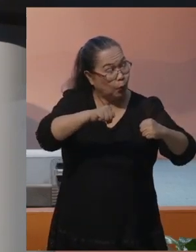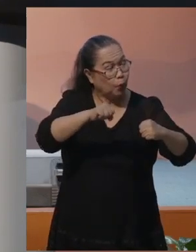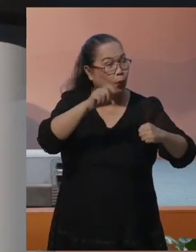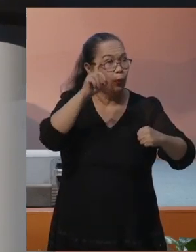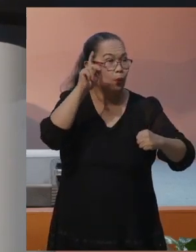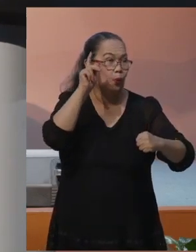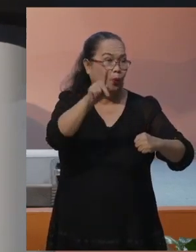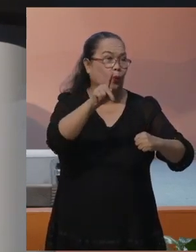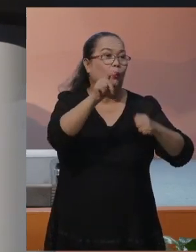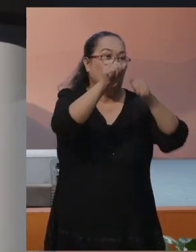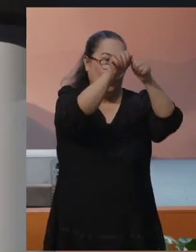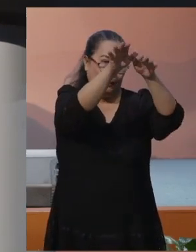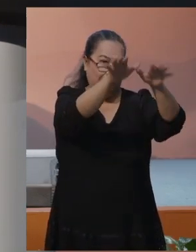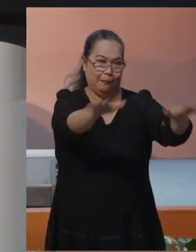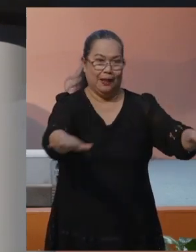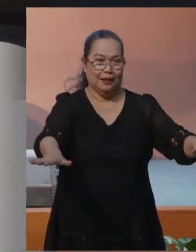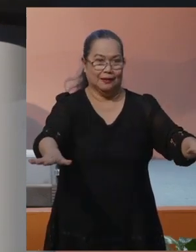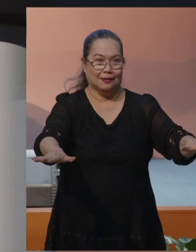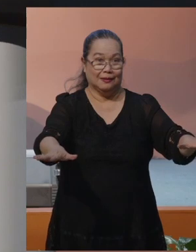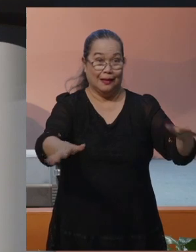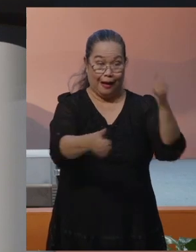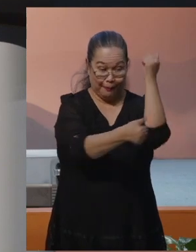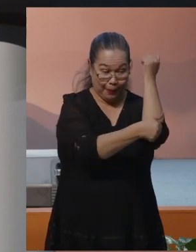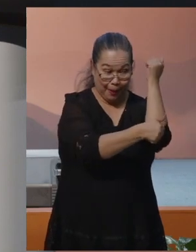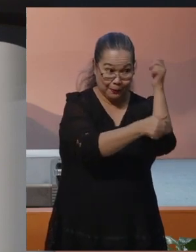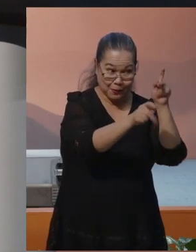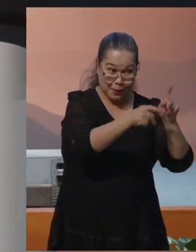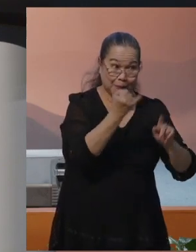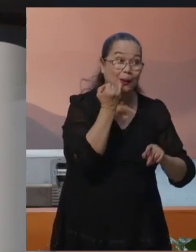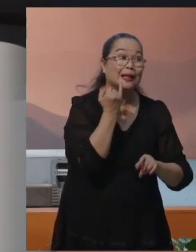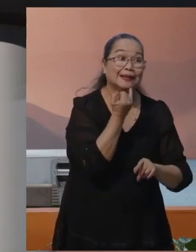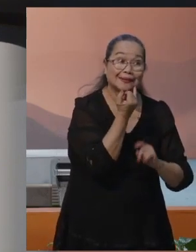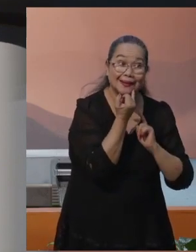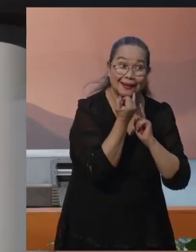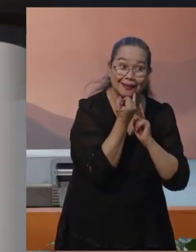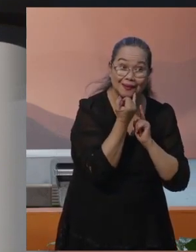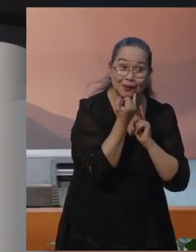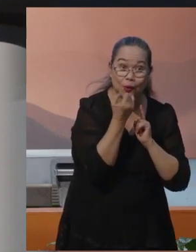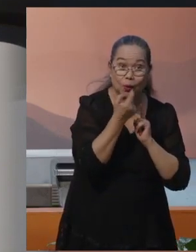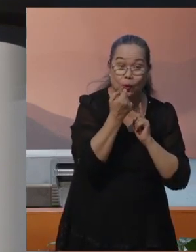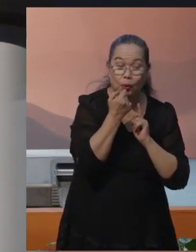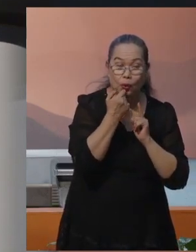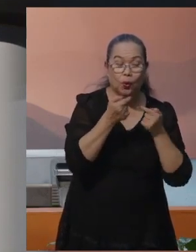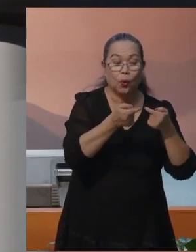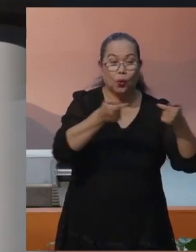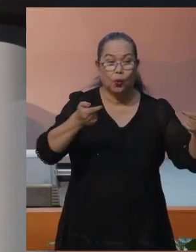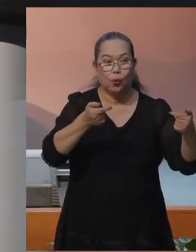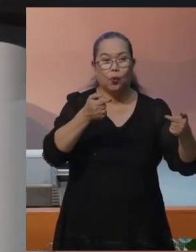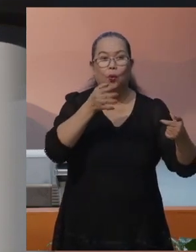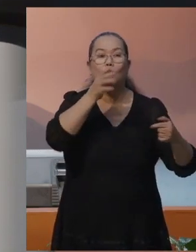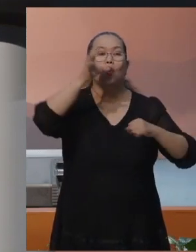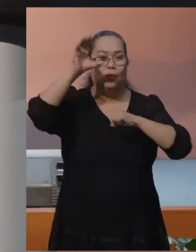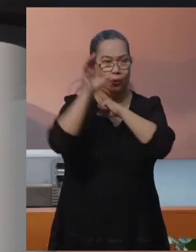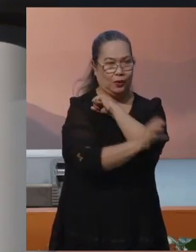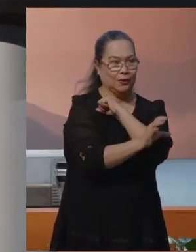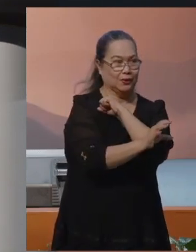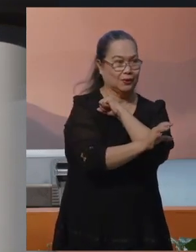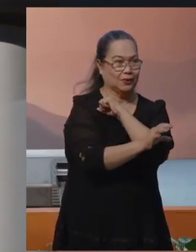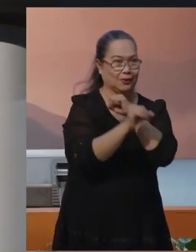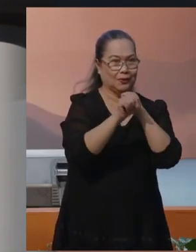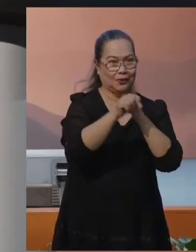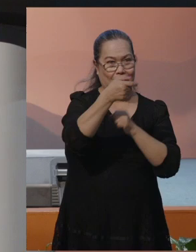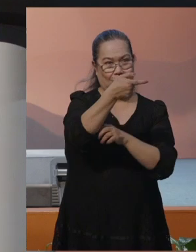ay pagpapalain. Kung sino naman ang magiging kalaban nila, yun ay isusumpa.